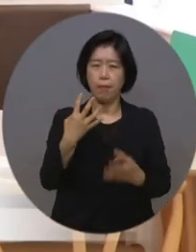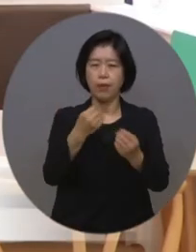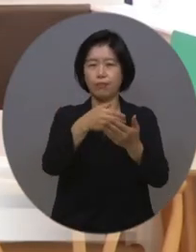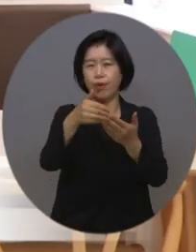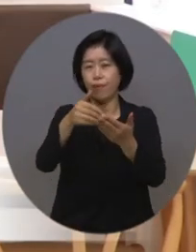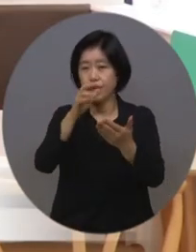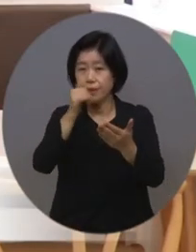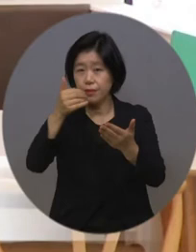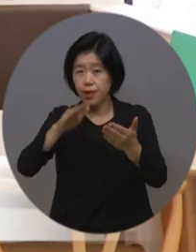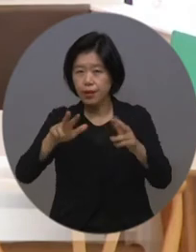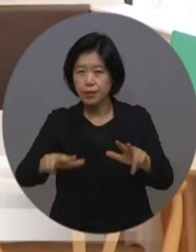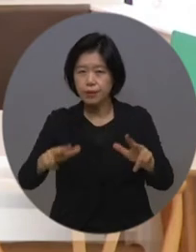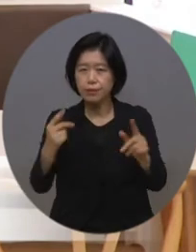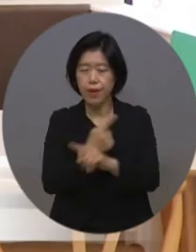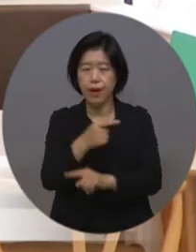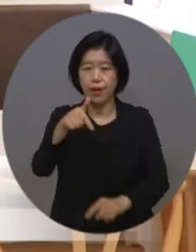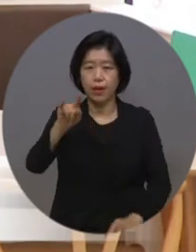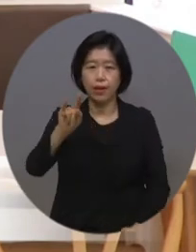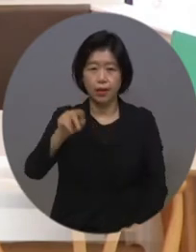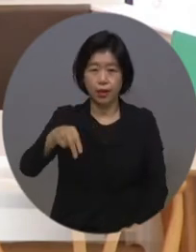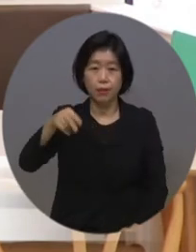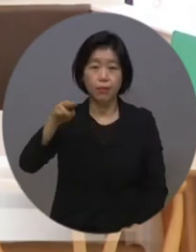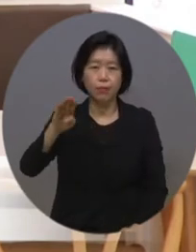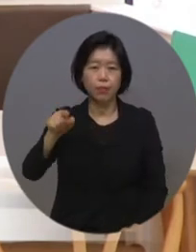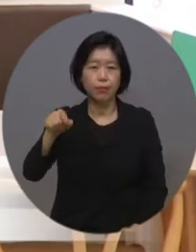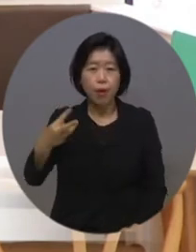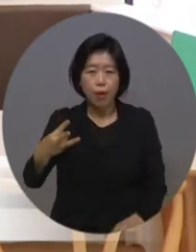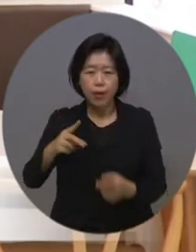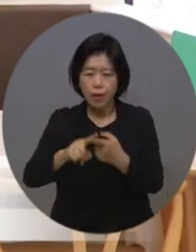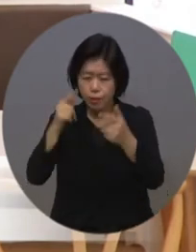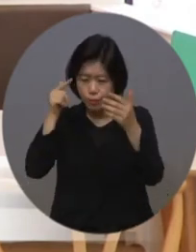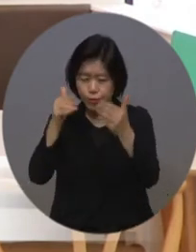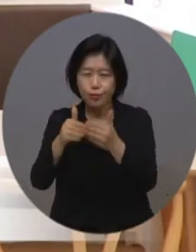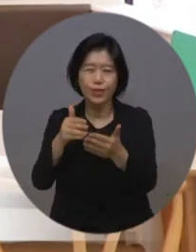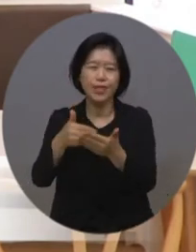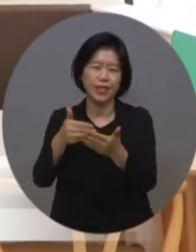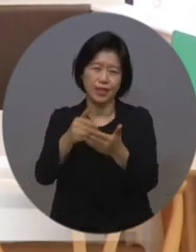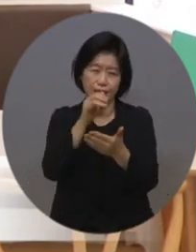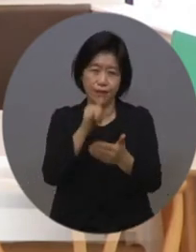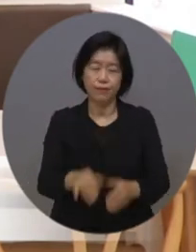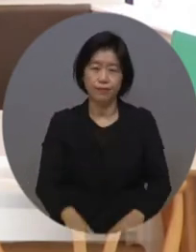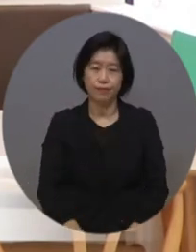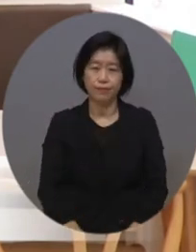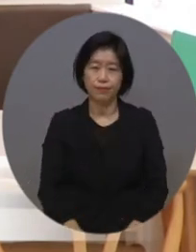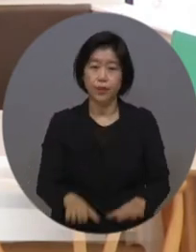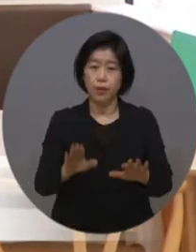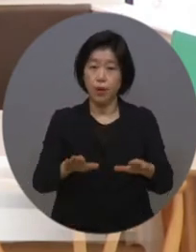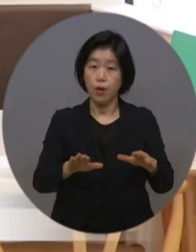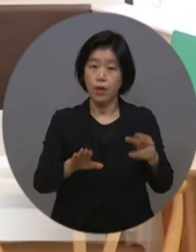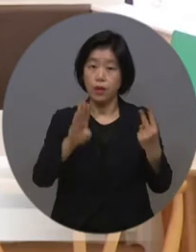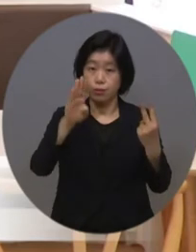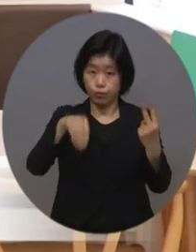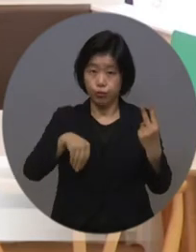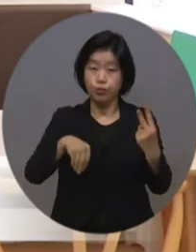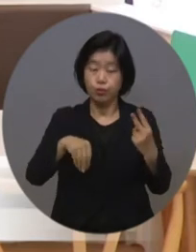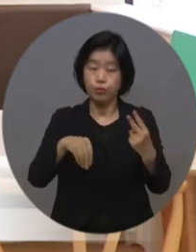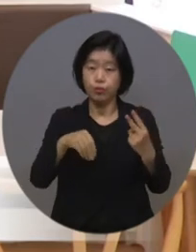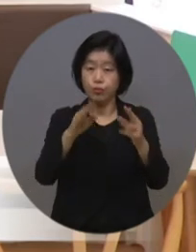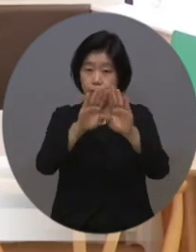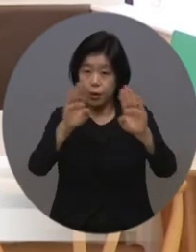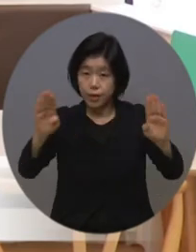하고 있는데 이번에 1부 전시 끝나고 지금 2부 전시에서는 어떤 순천만의 여름과 여름